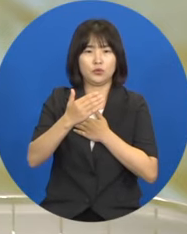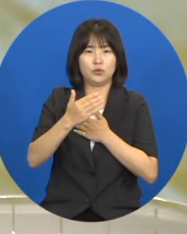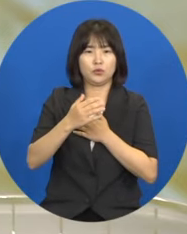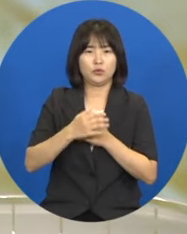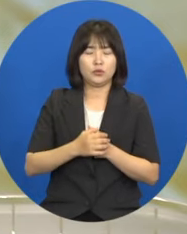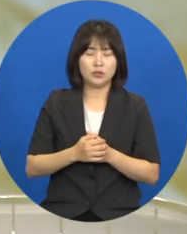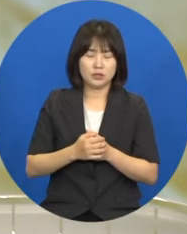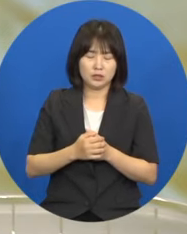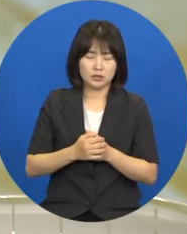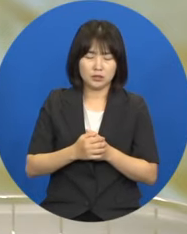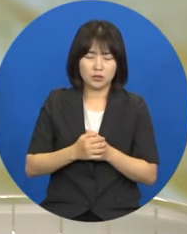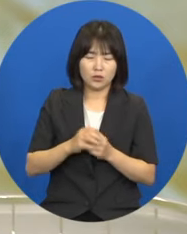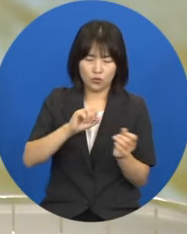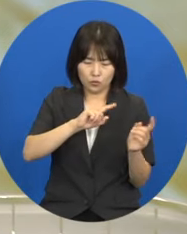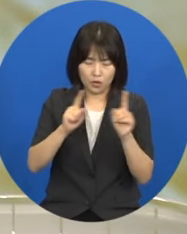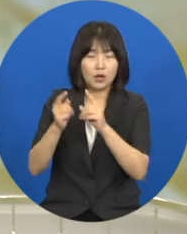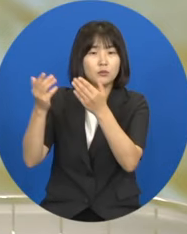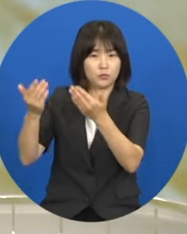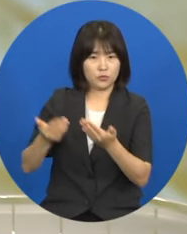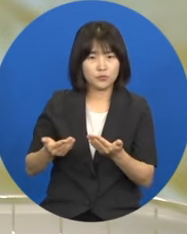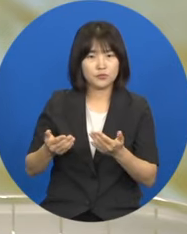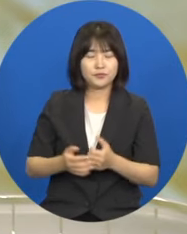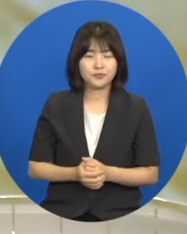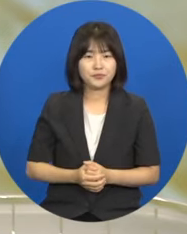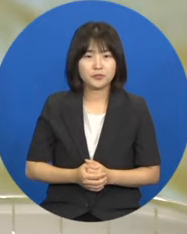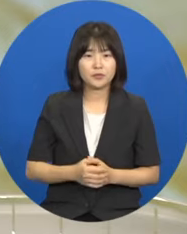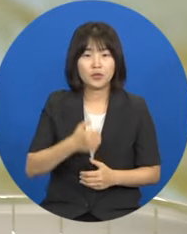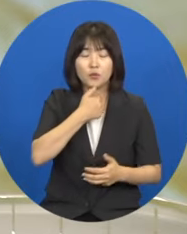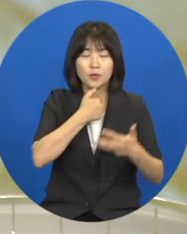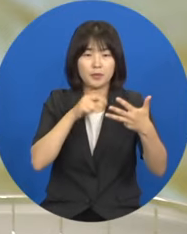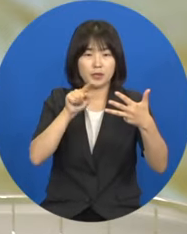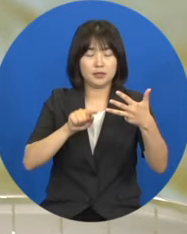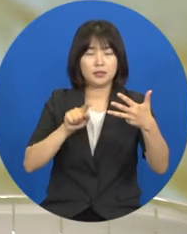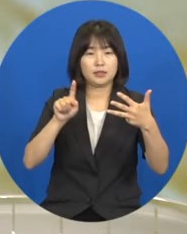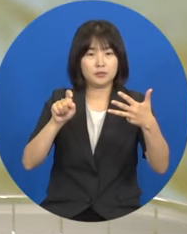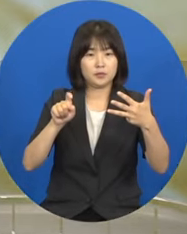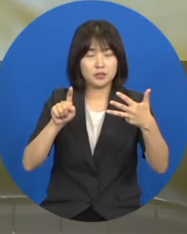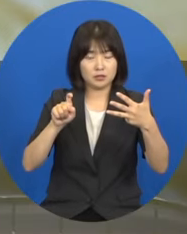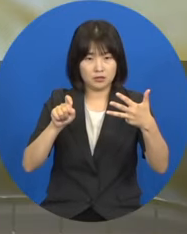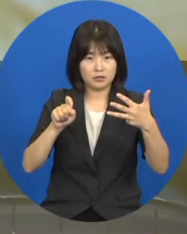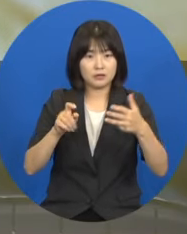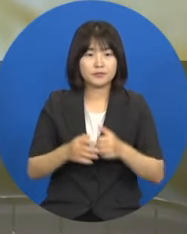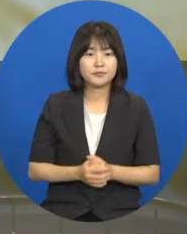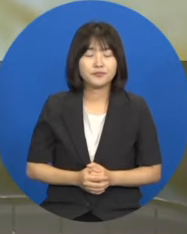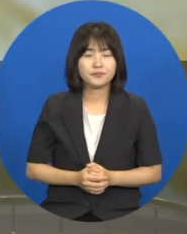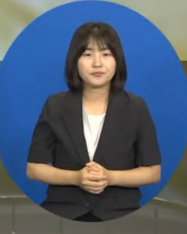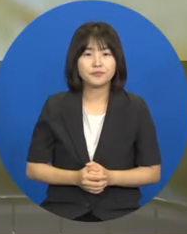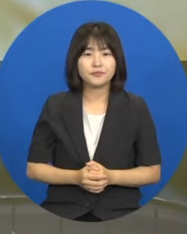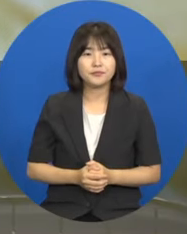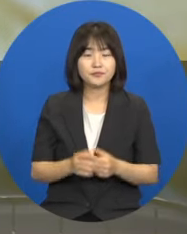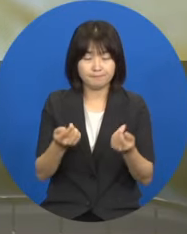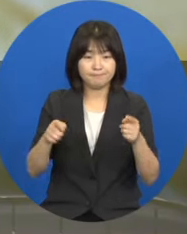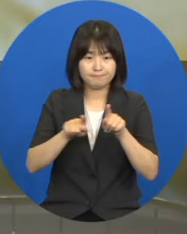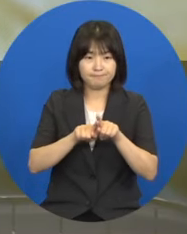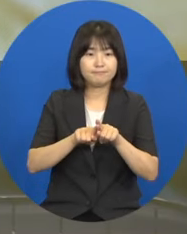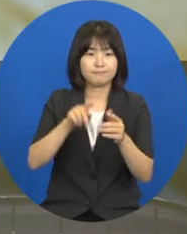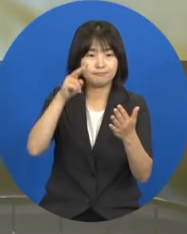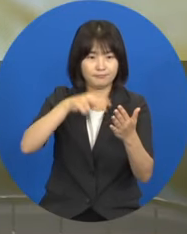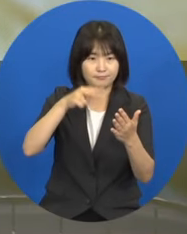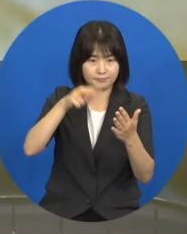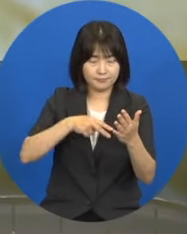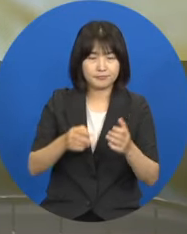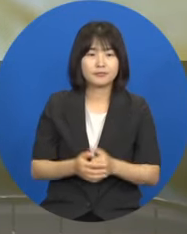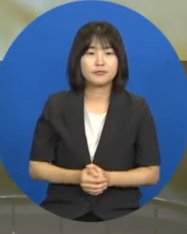치료하시고 회복시켜 주십니다. 로마서 8장 11절이 이를 증언합니다. 우리 로마서 8장 11절 함께